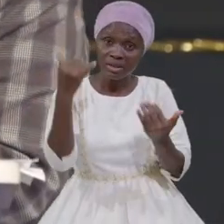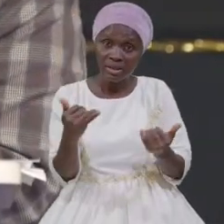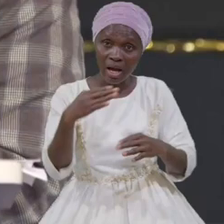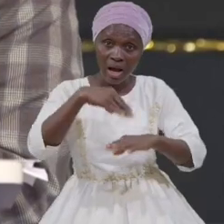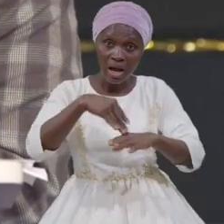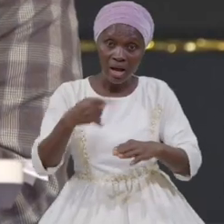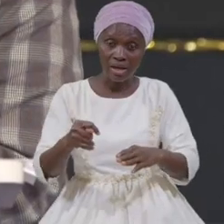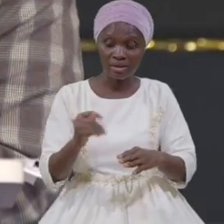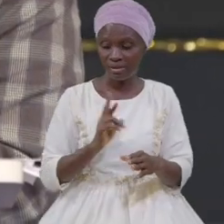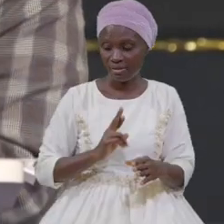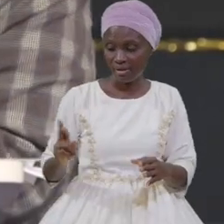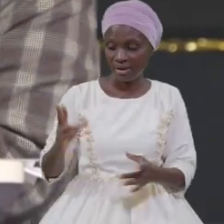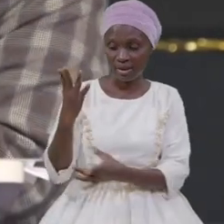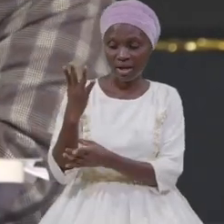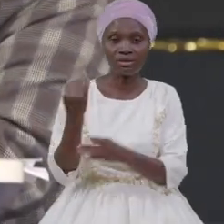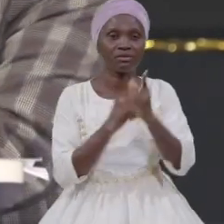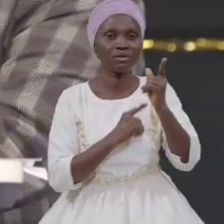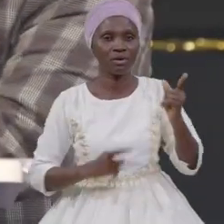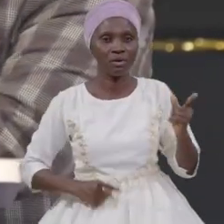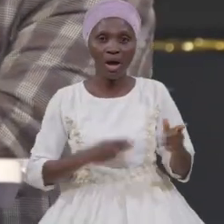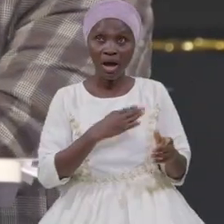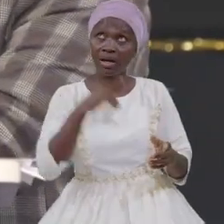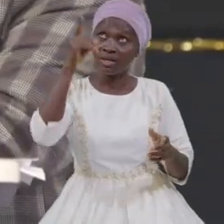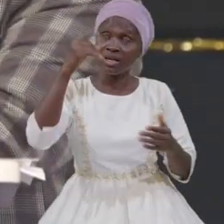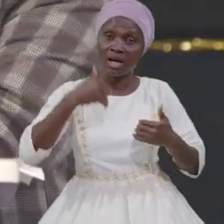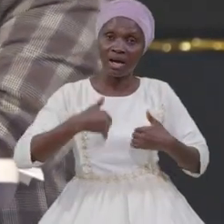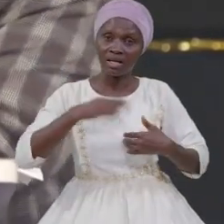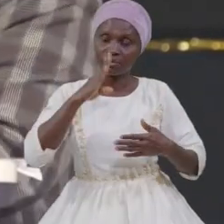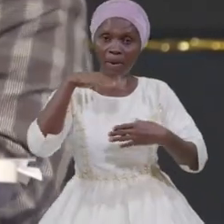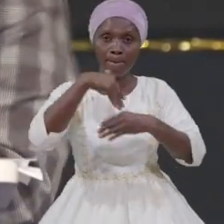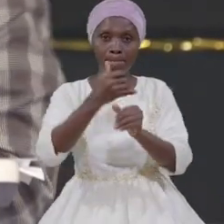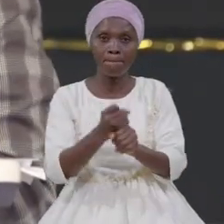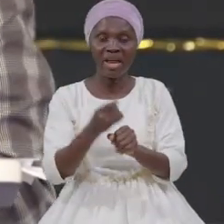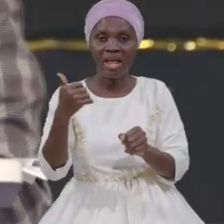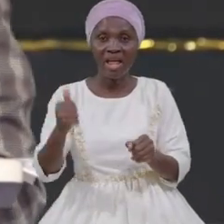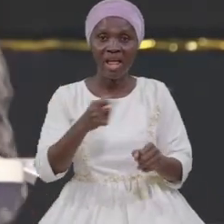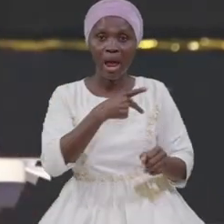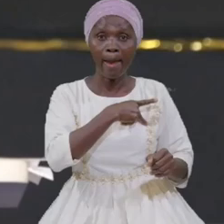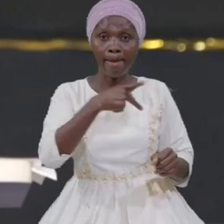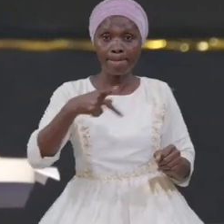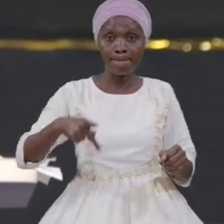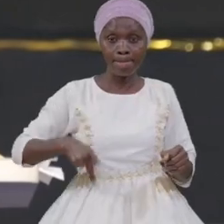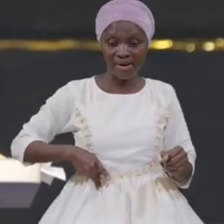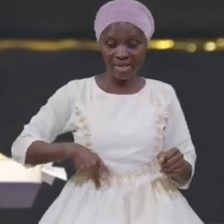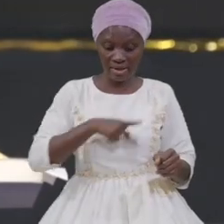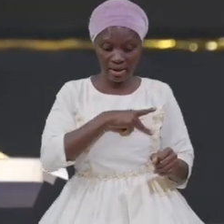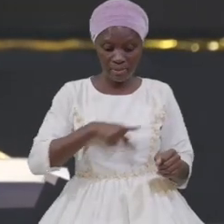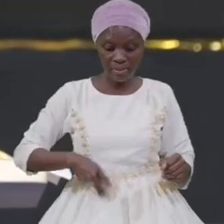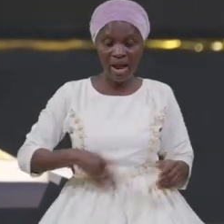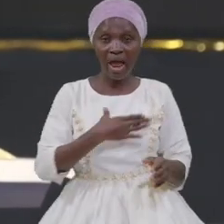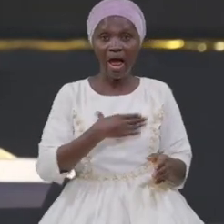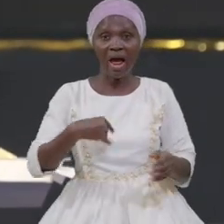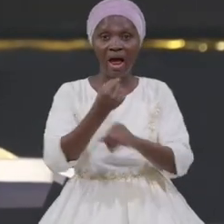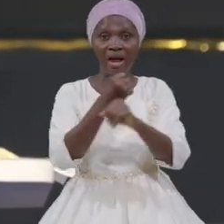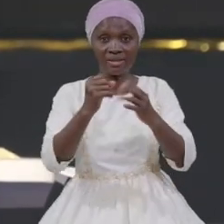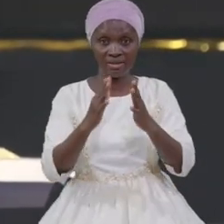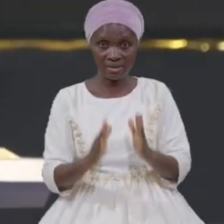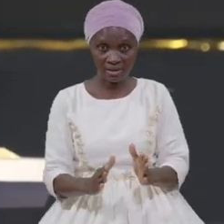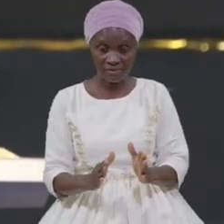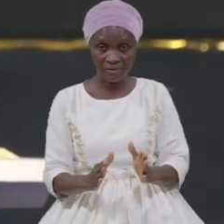sa droite comme prince et sauveur. Pour donner un sauveur comme un